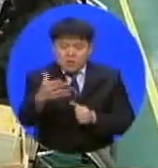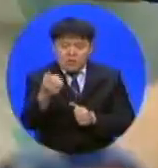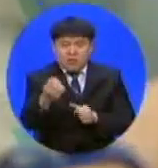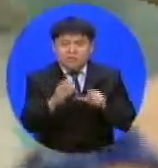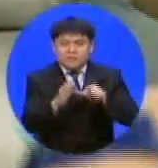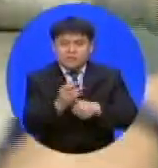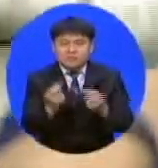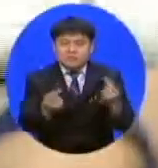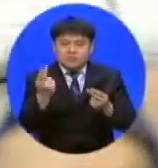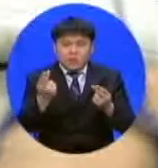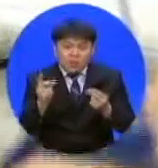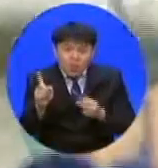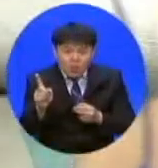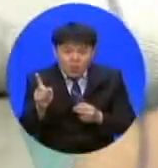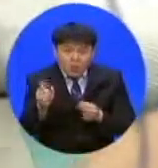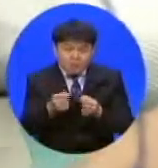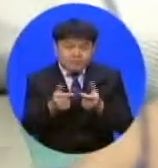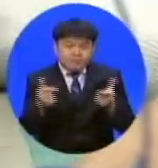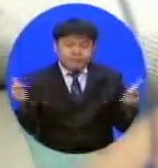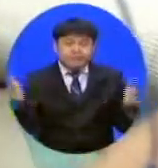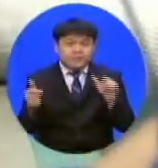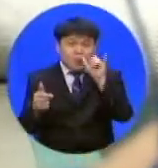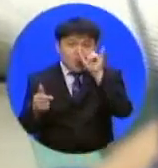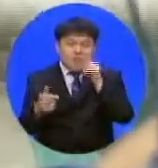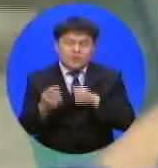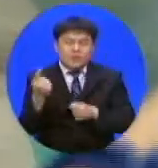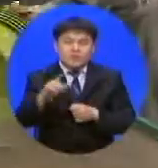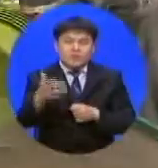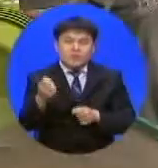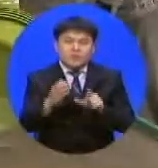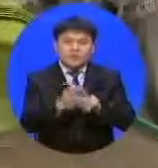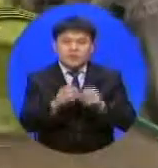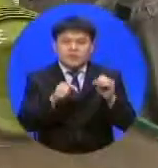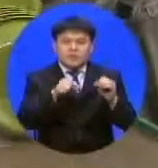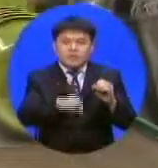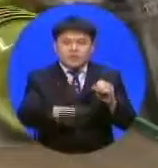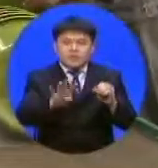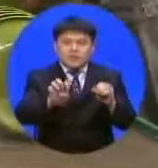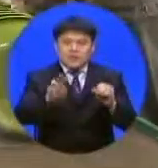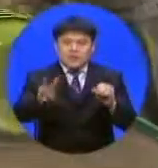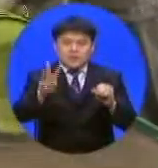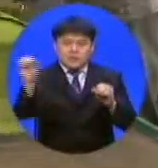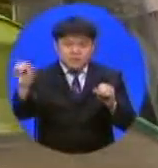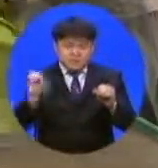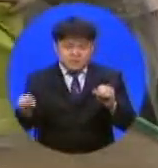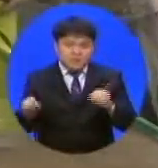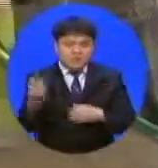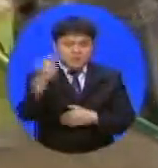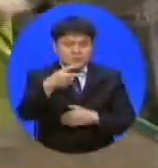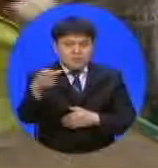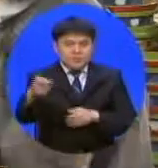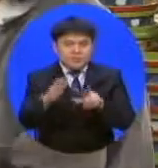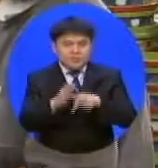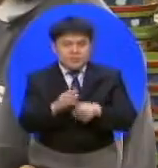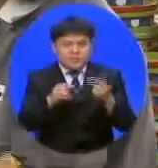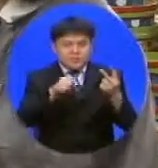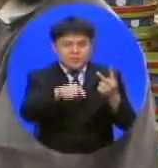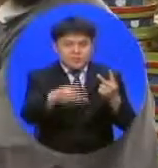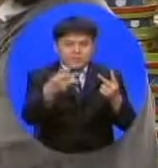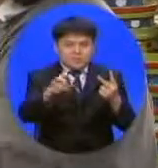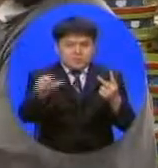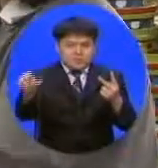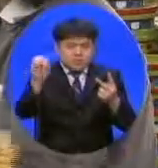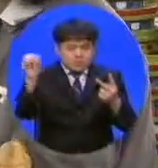90년대에 비해서 많이 좀 늘어나긴 했습니다. 네. 90년대 이제 0.43% 정도였는데 2012년은 지금 2.35%.